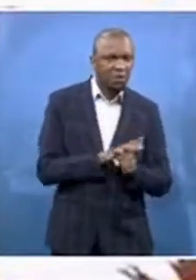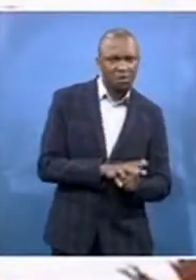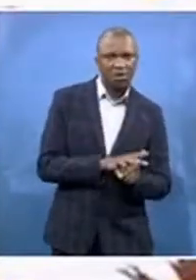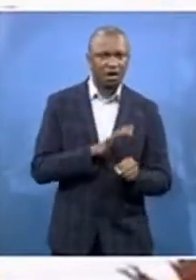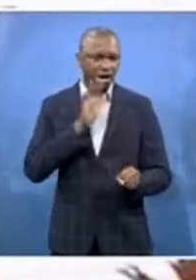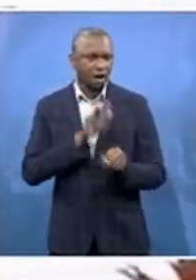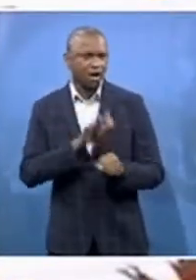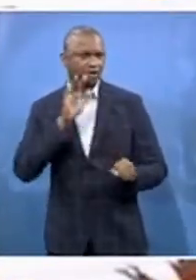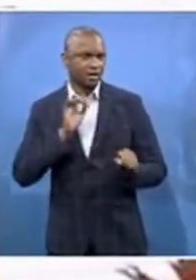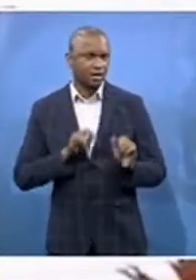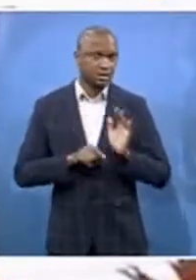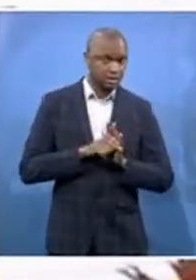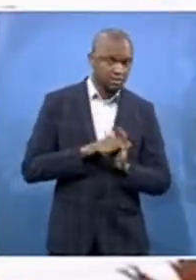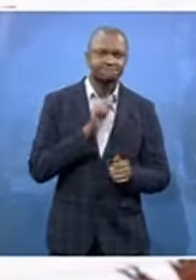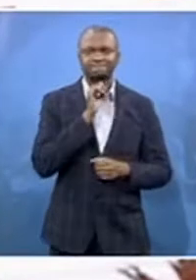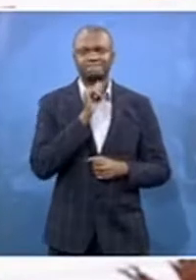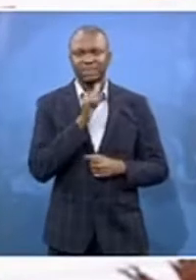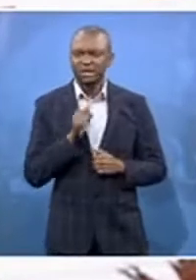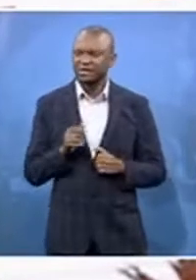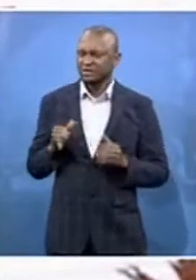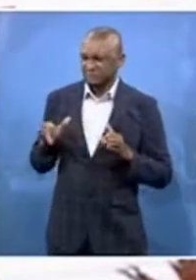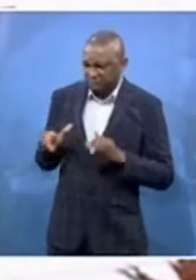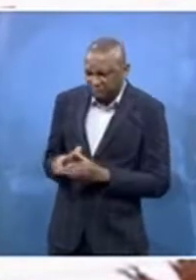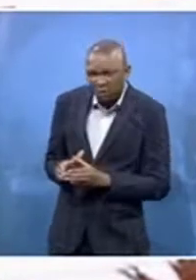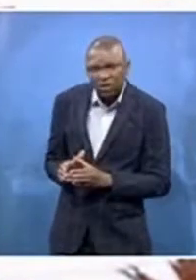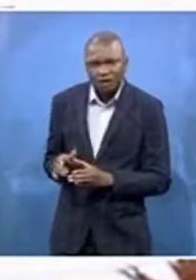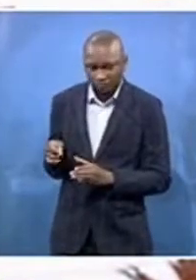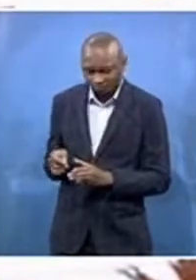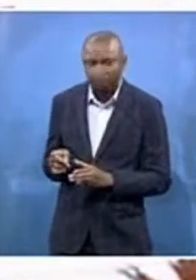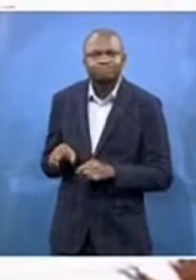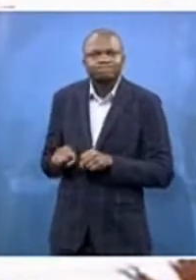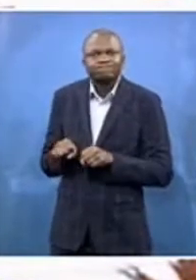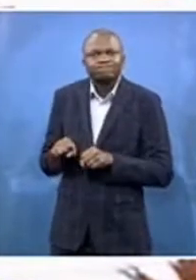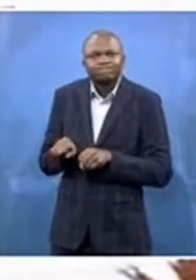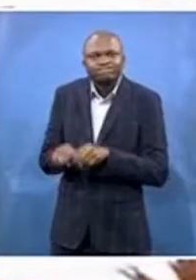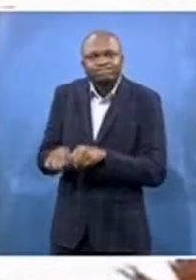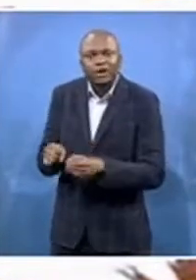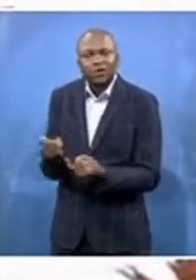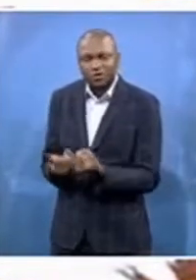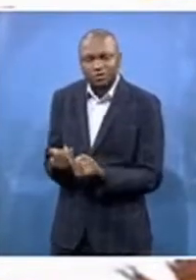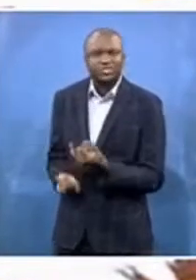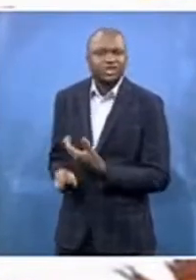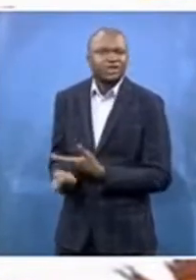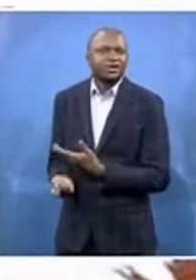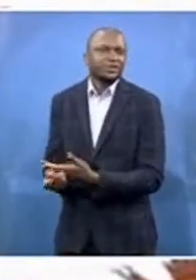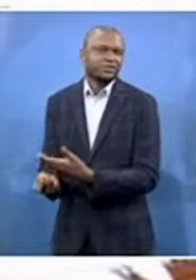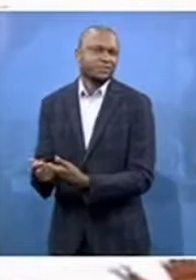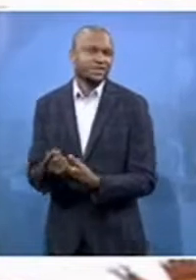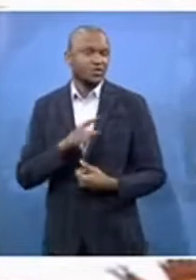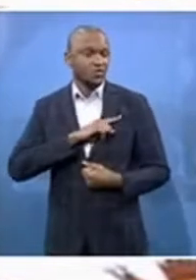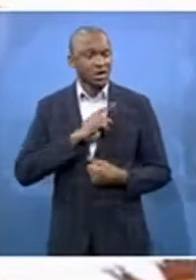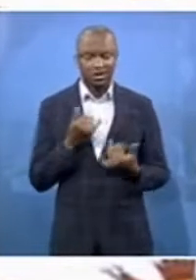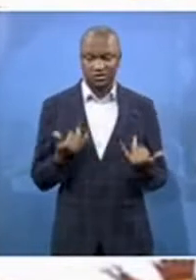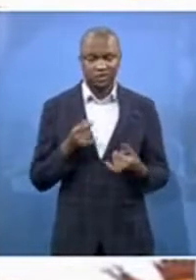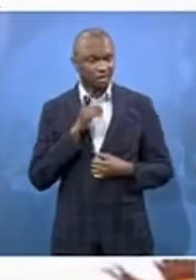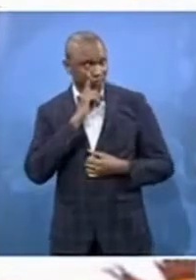kepha ngama small scales siyazama ukuthi la ma sports endeke noma sibone namuhla ama cyclists